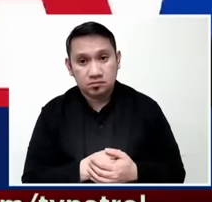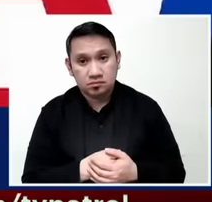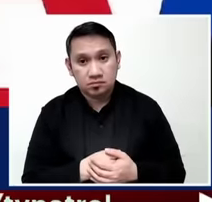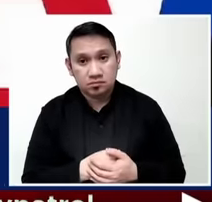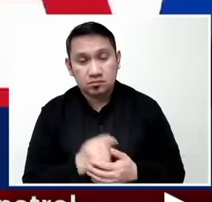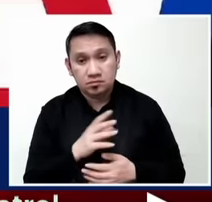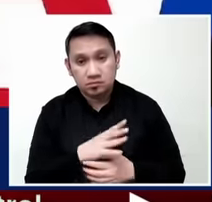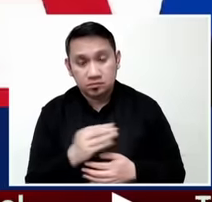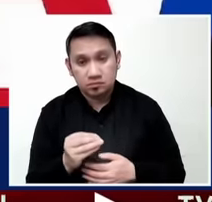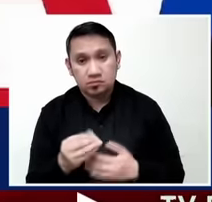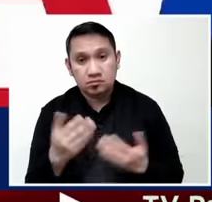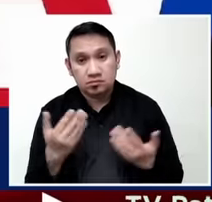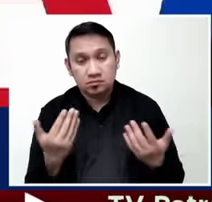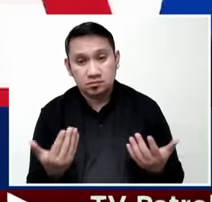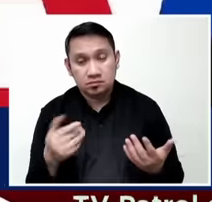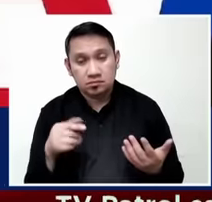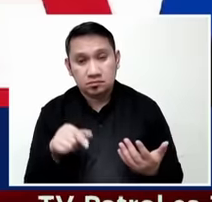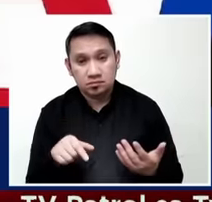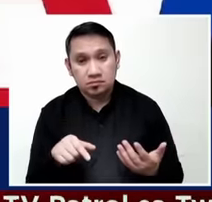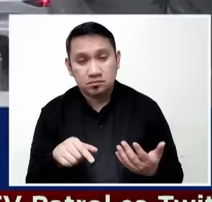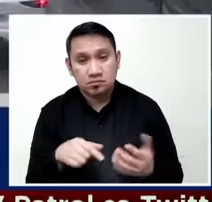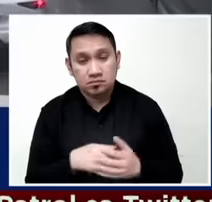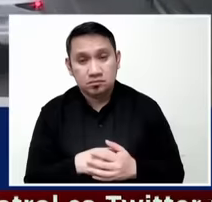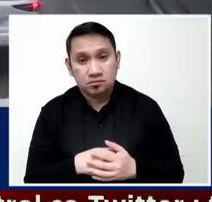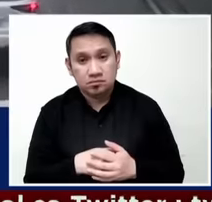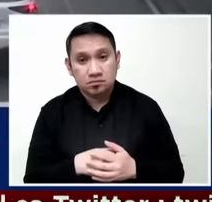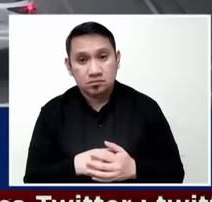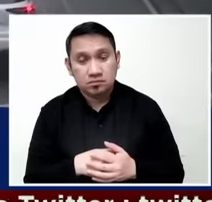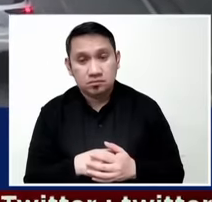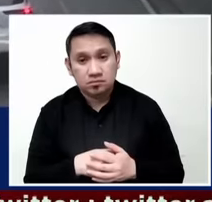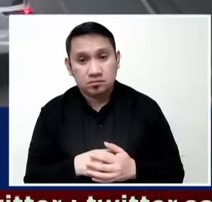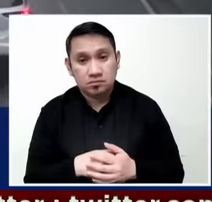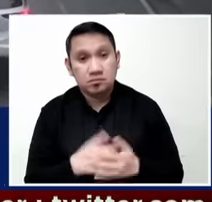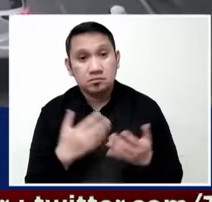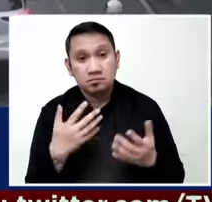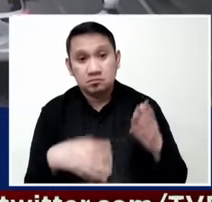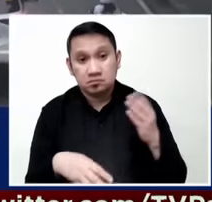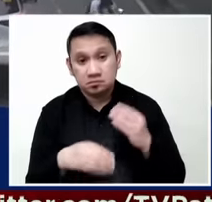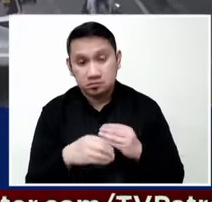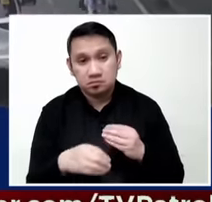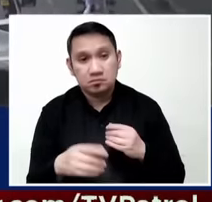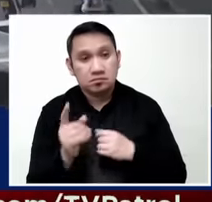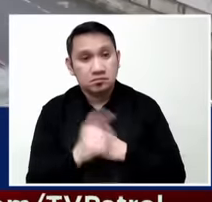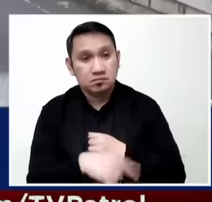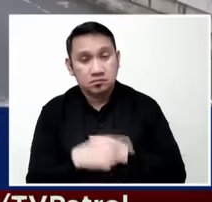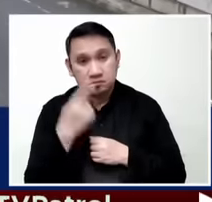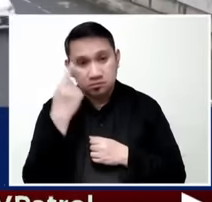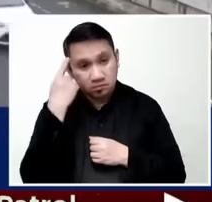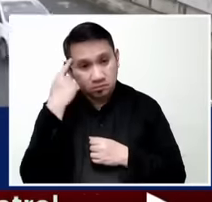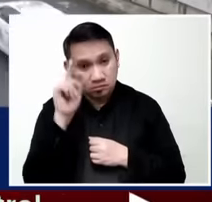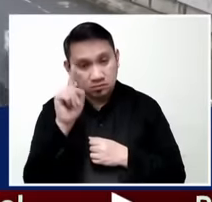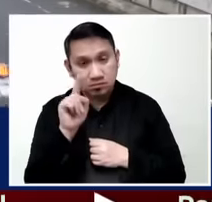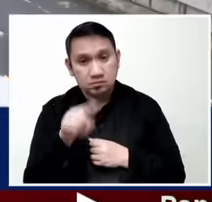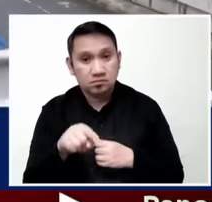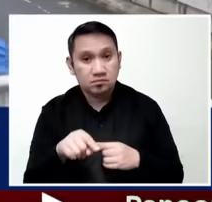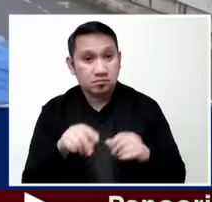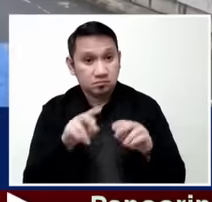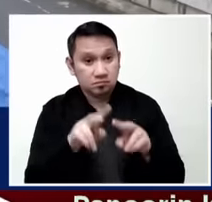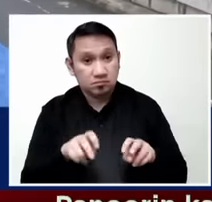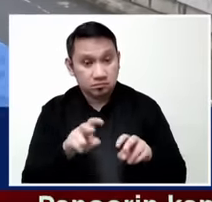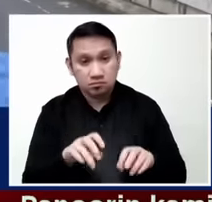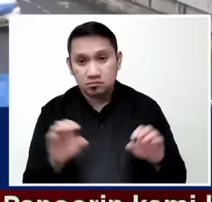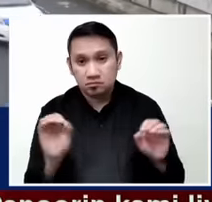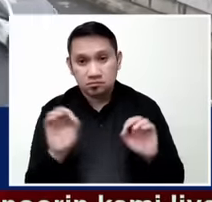at mag-violate itong exclusivity ng bus lane. Tataasan din ang multa sa mga pagbakbak sa kalsada na walang kaukulang